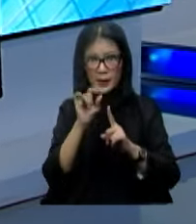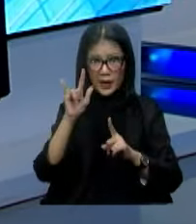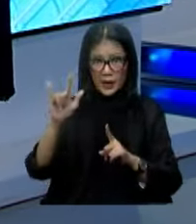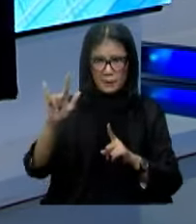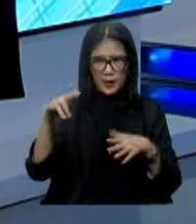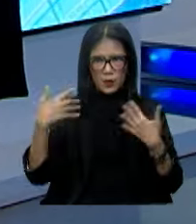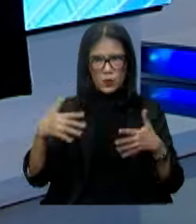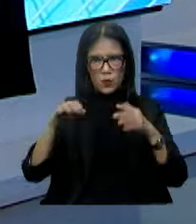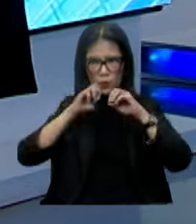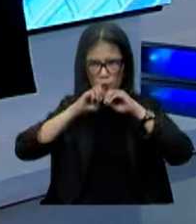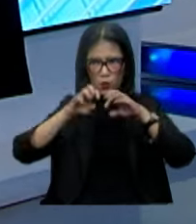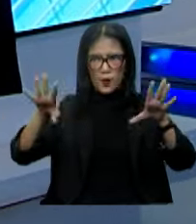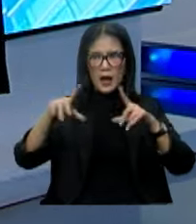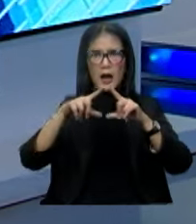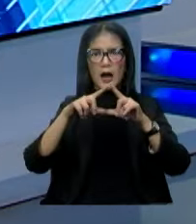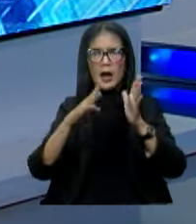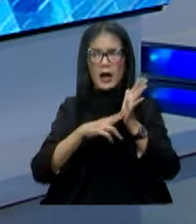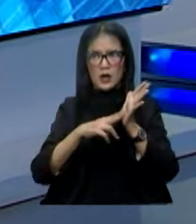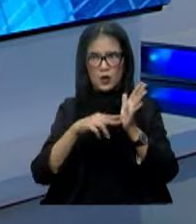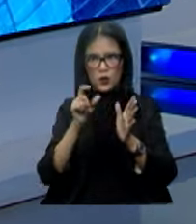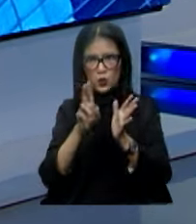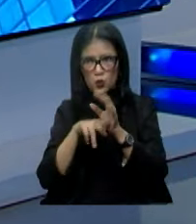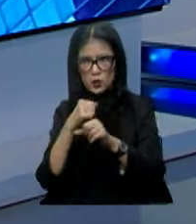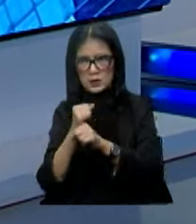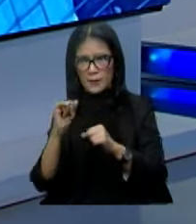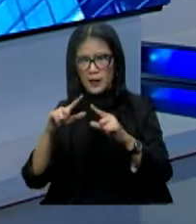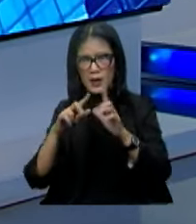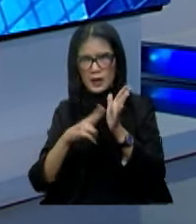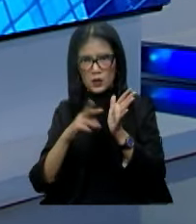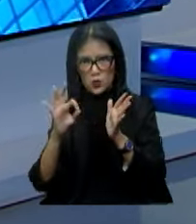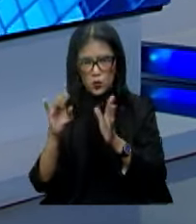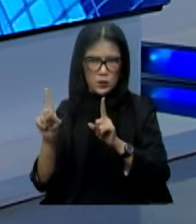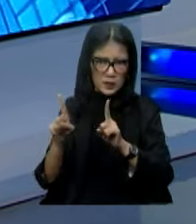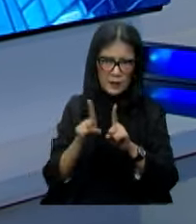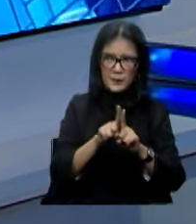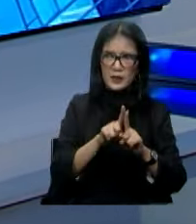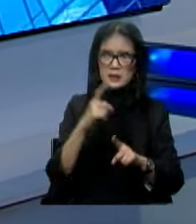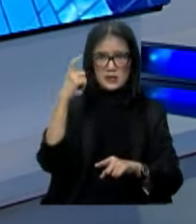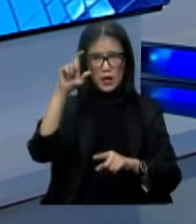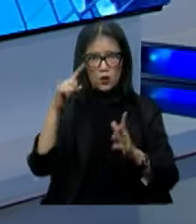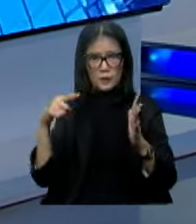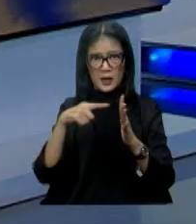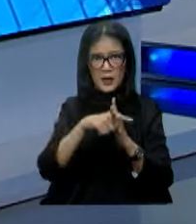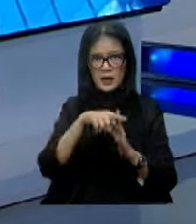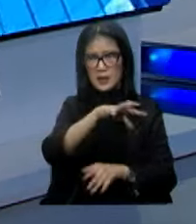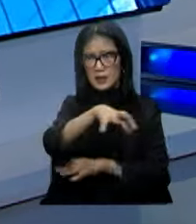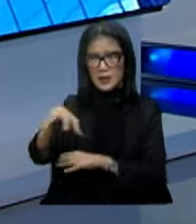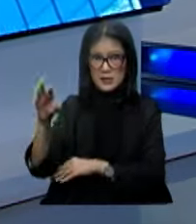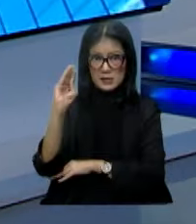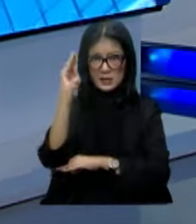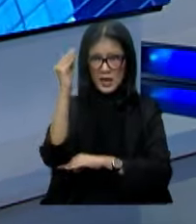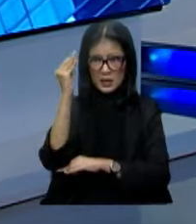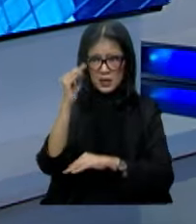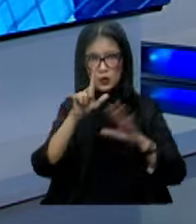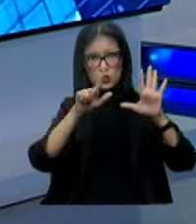Pramono Anung dan juga Rano Karno sebagai pasangan calon di Pilkada Jakarta. Dengan tiket perolehan suara 7,5%